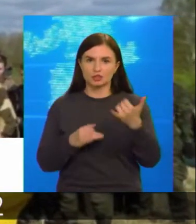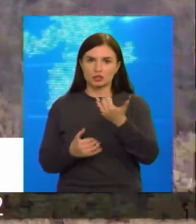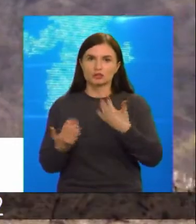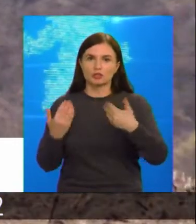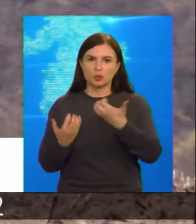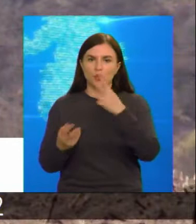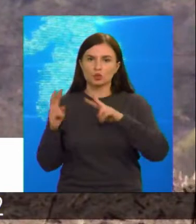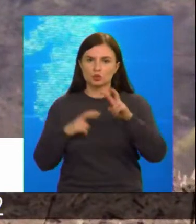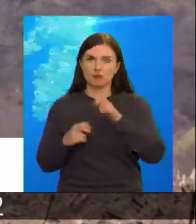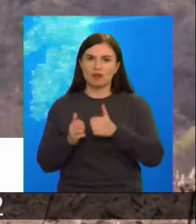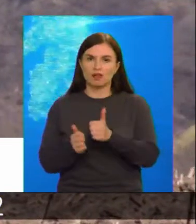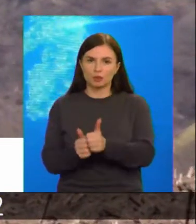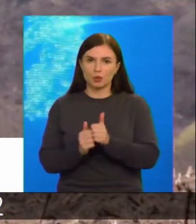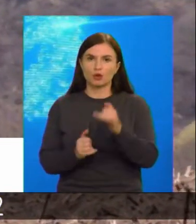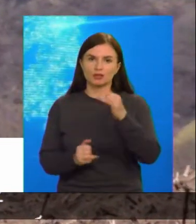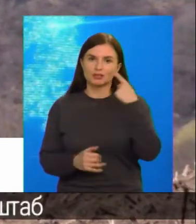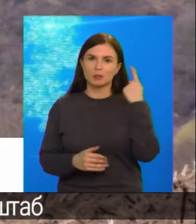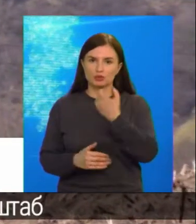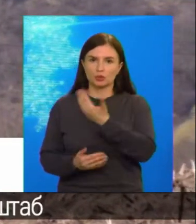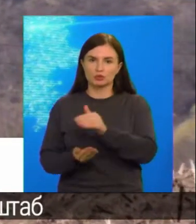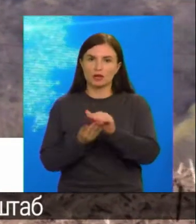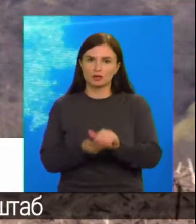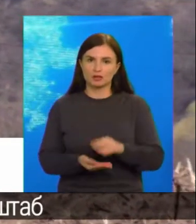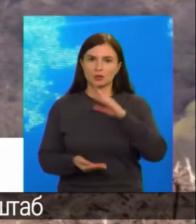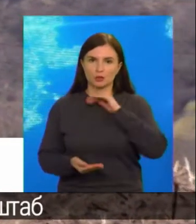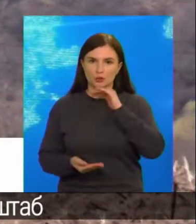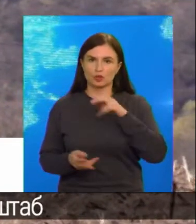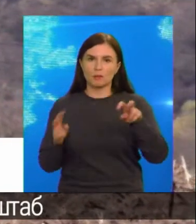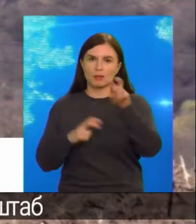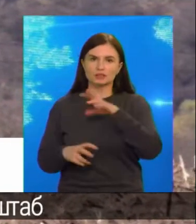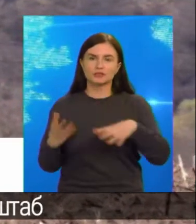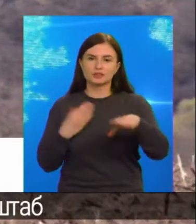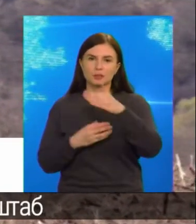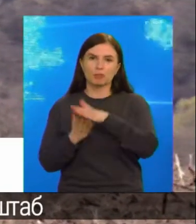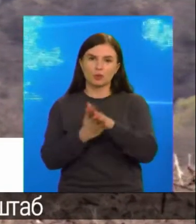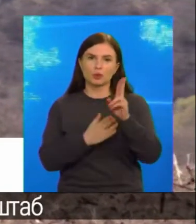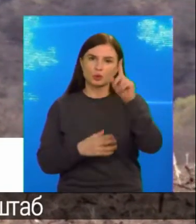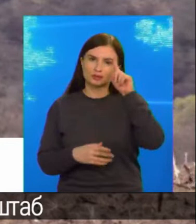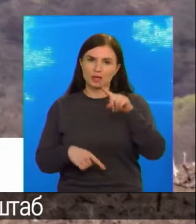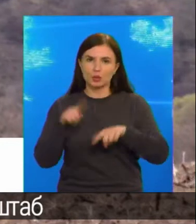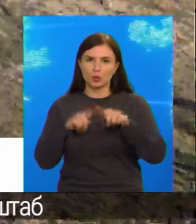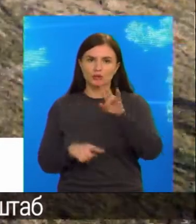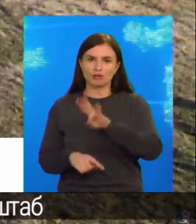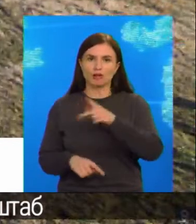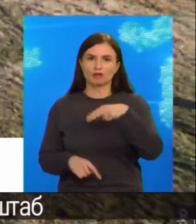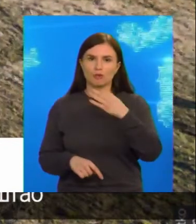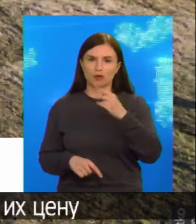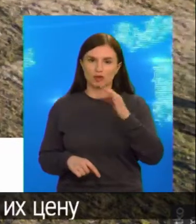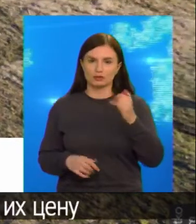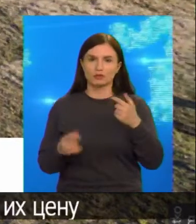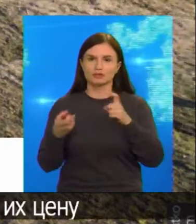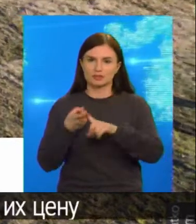передать медальон и сообщить место захоронения дедушки. Поисковики просят всех, кто знает родственников Николая Двоеглазова, связаться с ними по